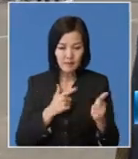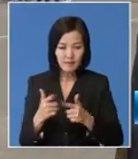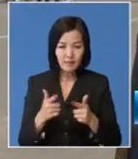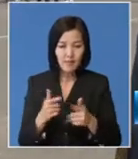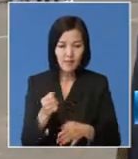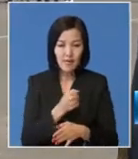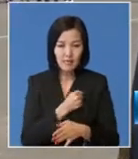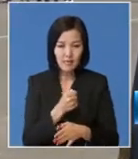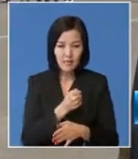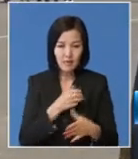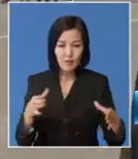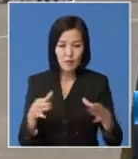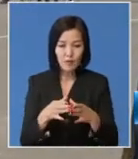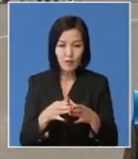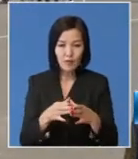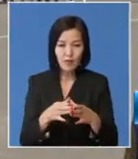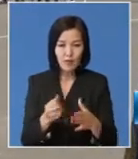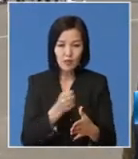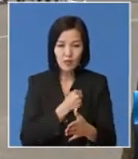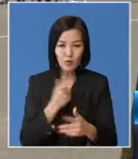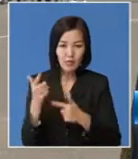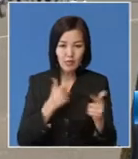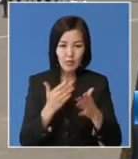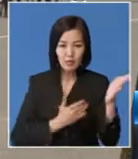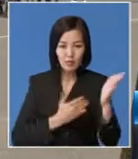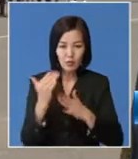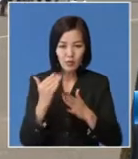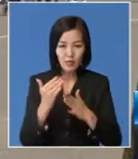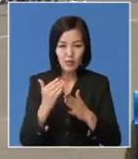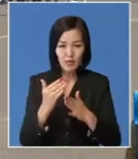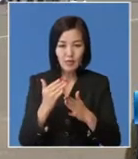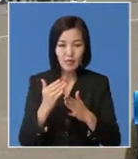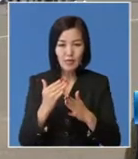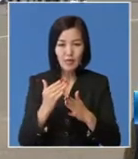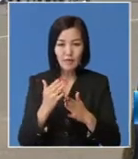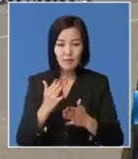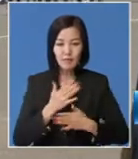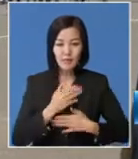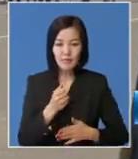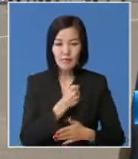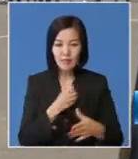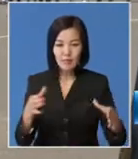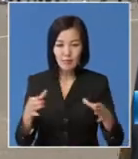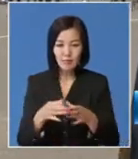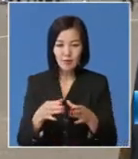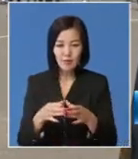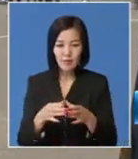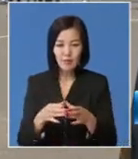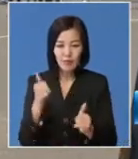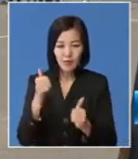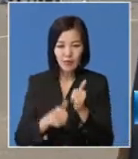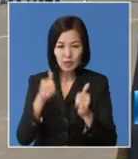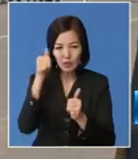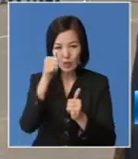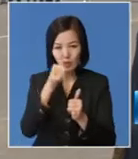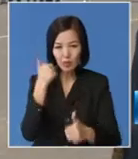әскери бөлімнің жауынгерлік дайындығы әрқашанда жоғарыда. Шығыс өңірлігінің қолбасшылығында біздің әскери бөлім жыл сайын